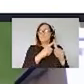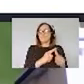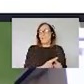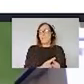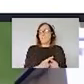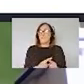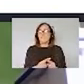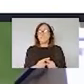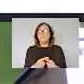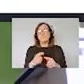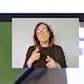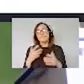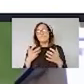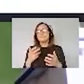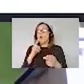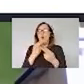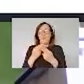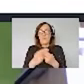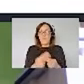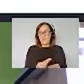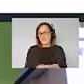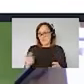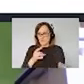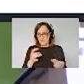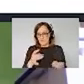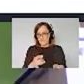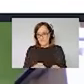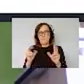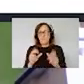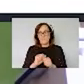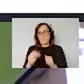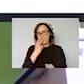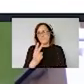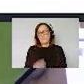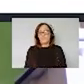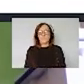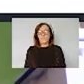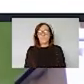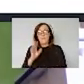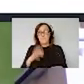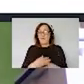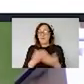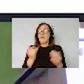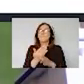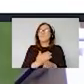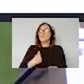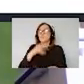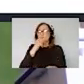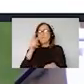moją kolejną ankietę, już Państwo odpowiadają zapewne na to pytanie. No i drodzy Państwo, tak jak mówię, cały czas wzrasta